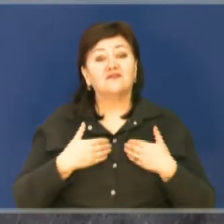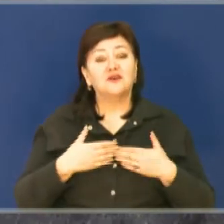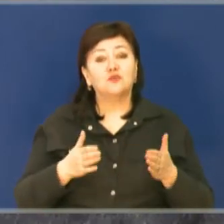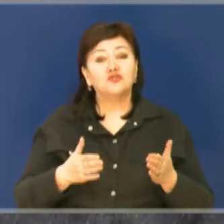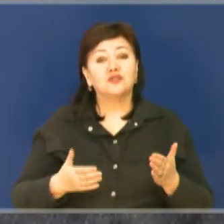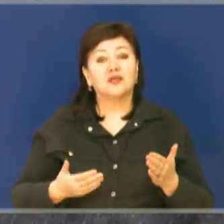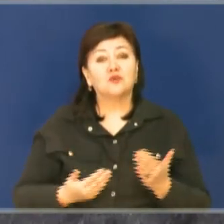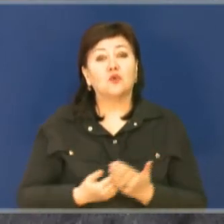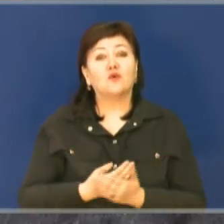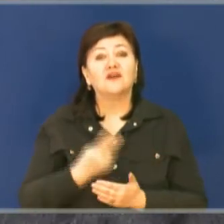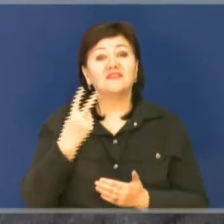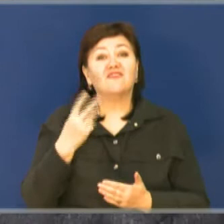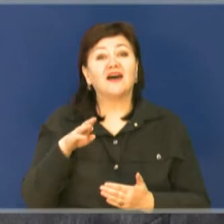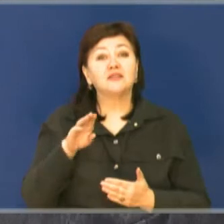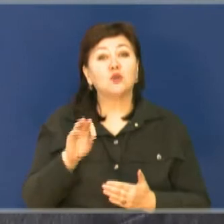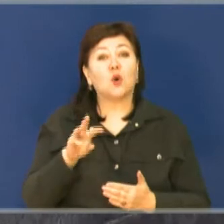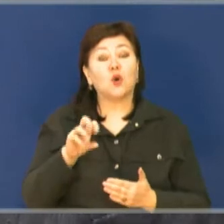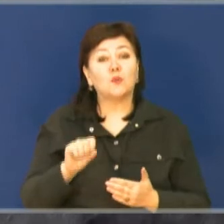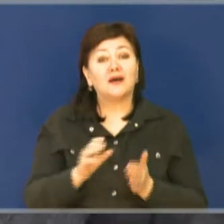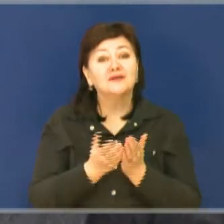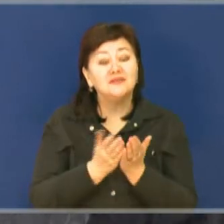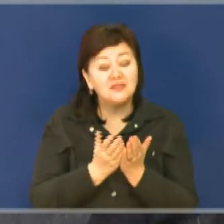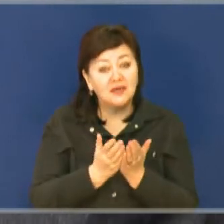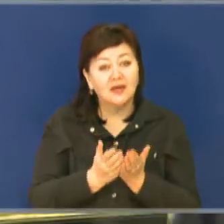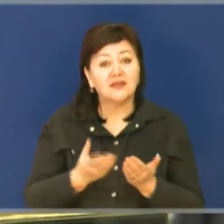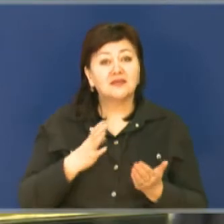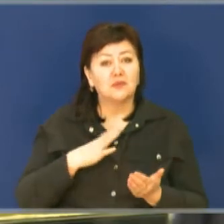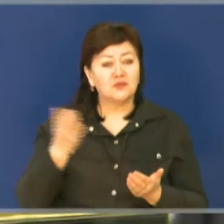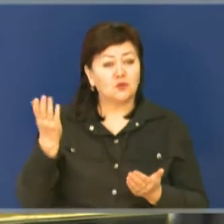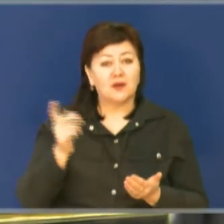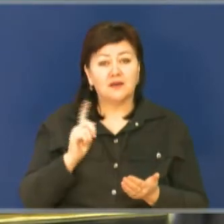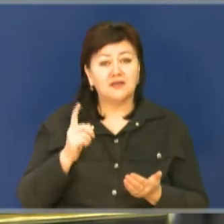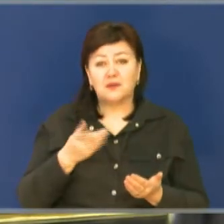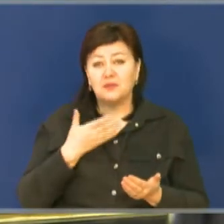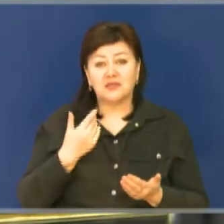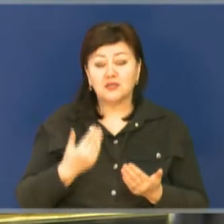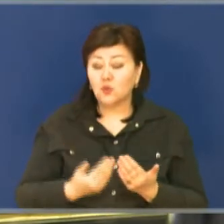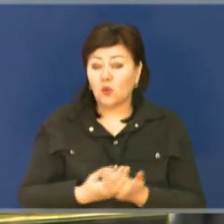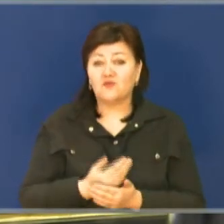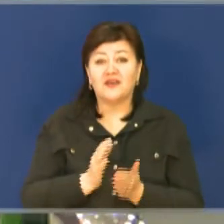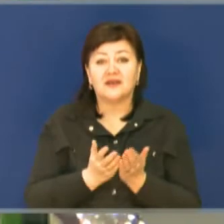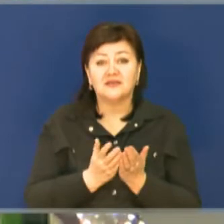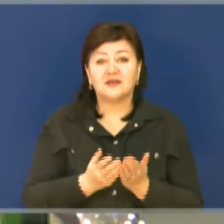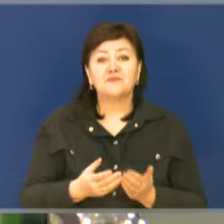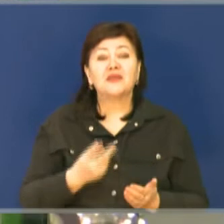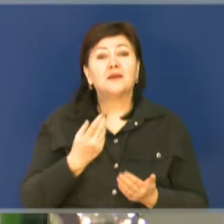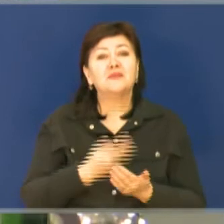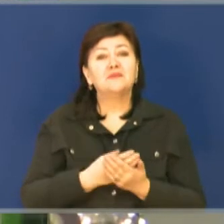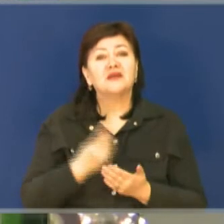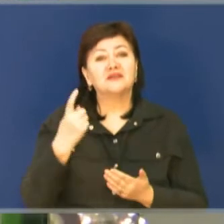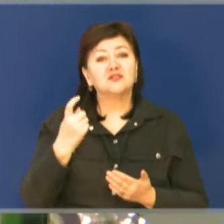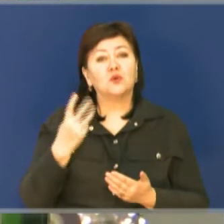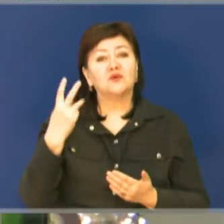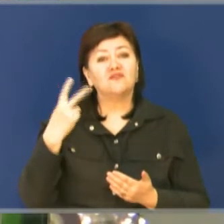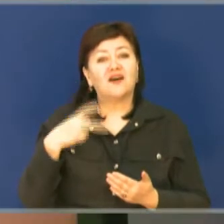В нее вошли около десятка ранее не публиковавшихся историй. Всего на выставке представлено около 120 экспонатов.